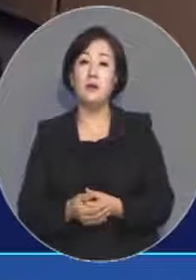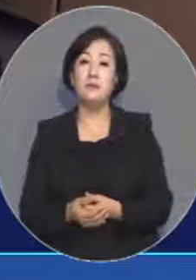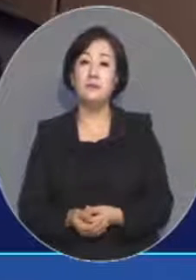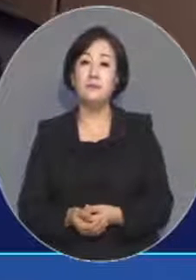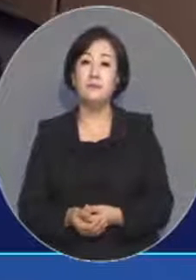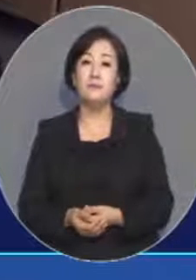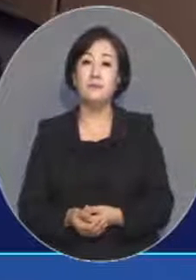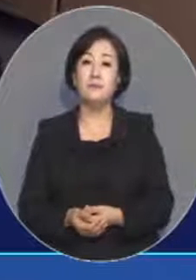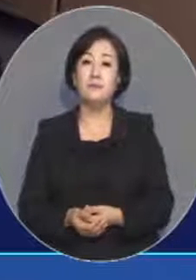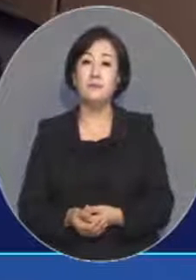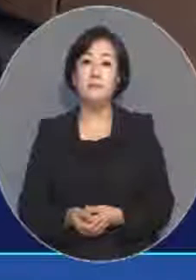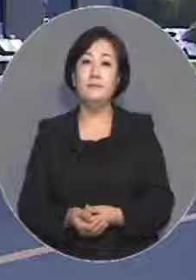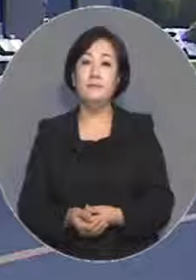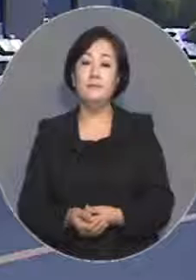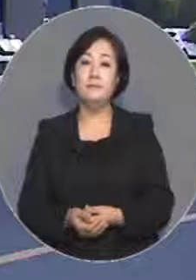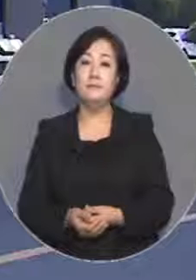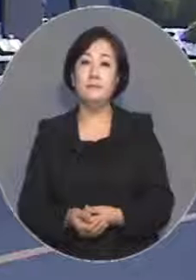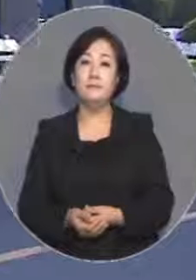입니다